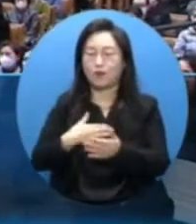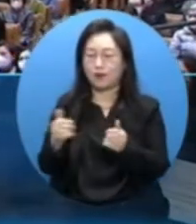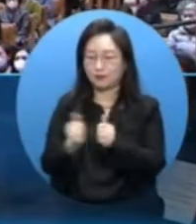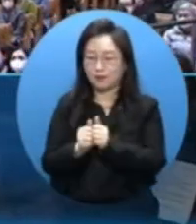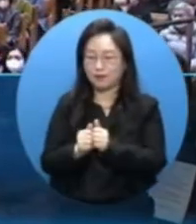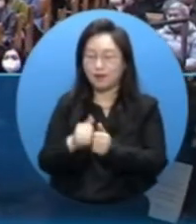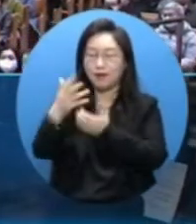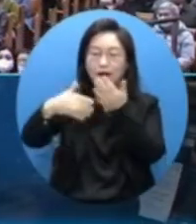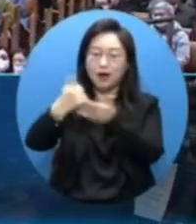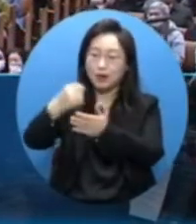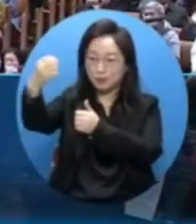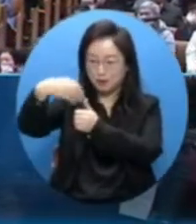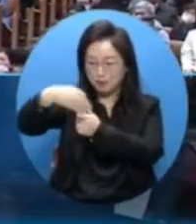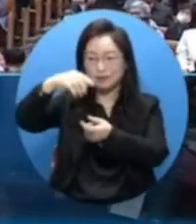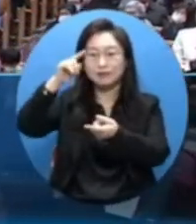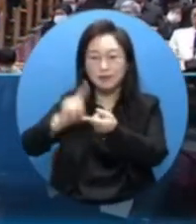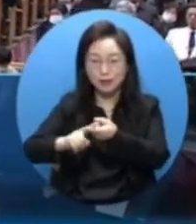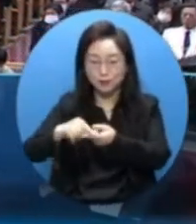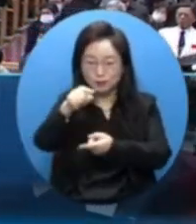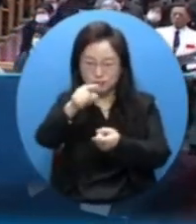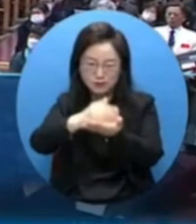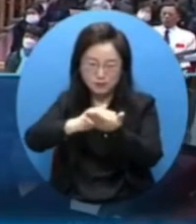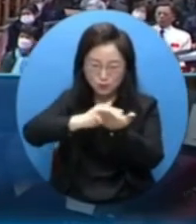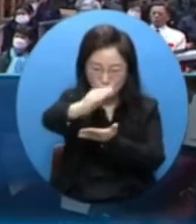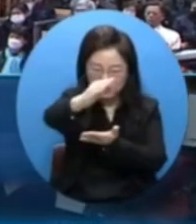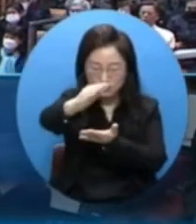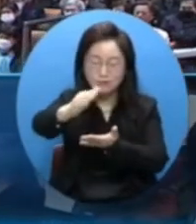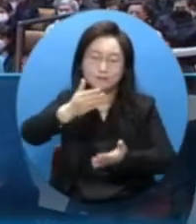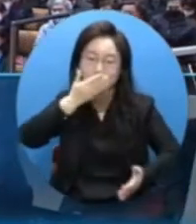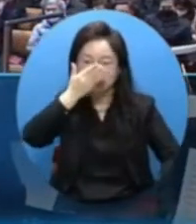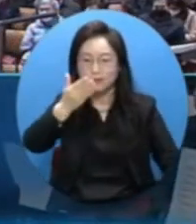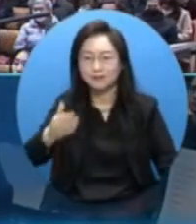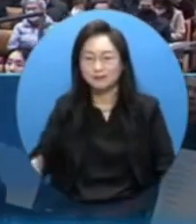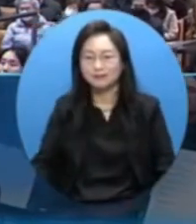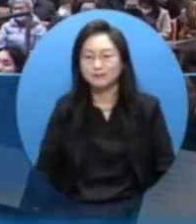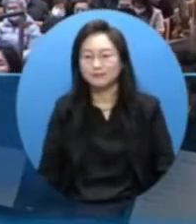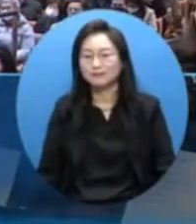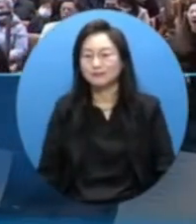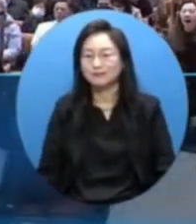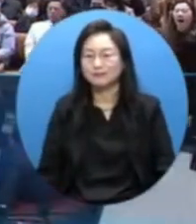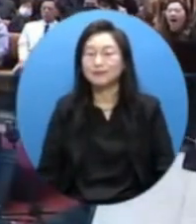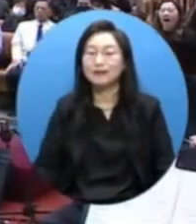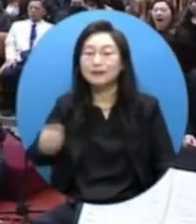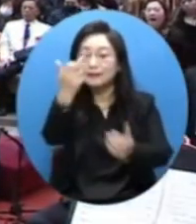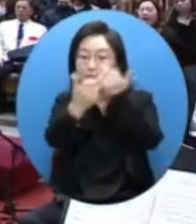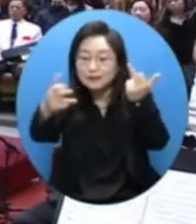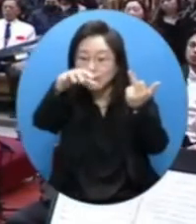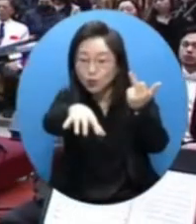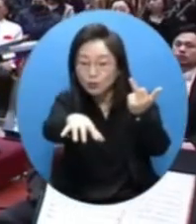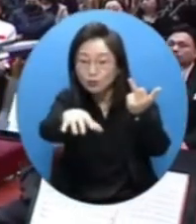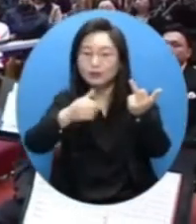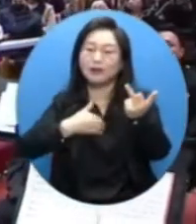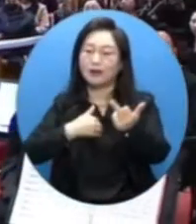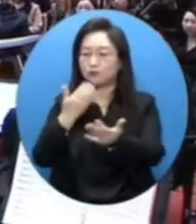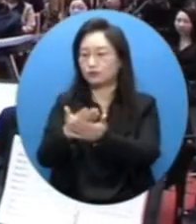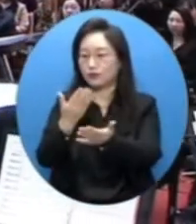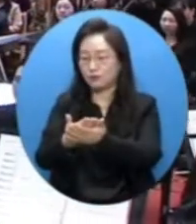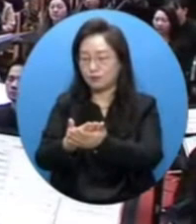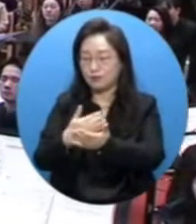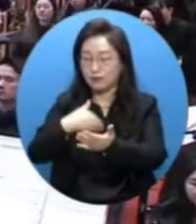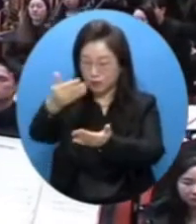내가 여호와께서 말씀하신 대로 그들을 쫓아내리다 하니 이 산재를 내게 주옵소서이